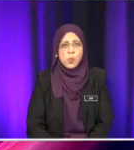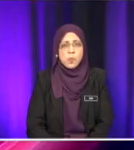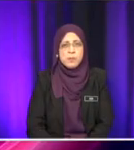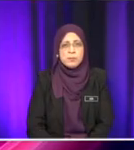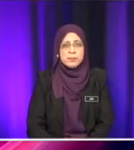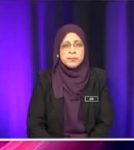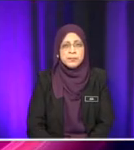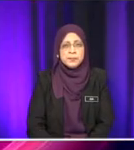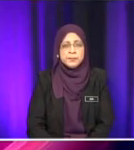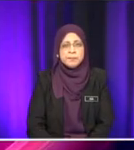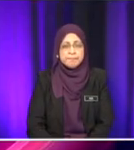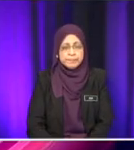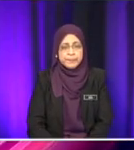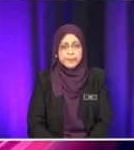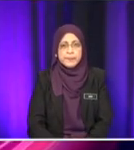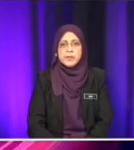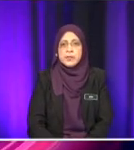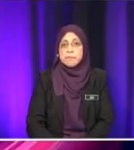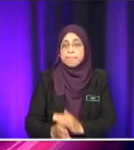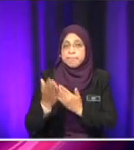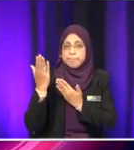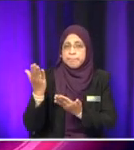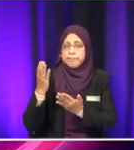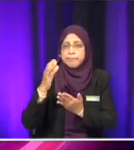hasil karya seni captanya